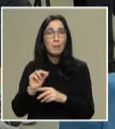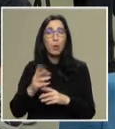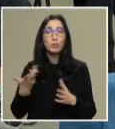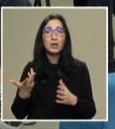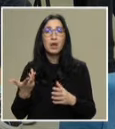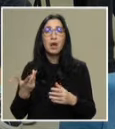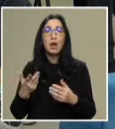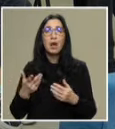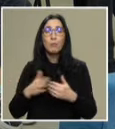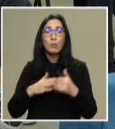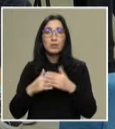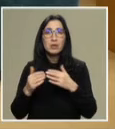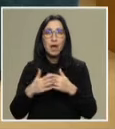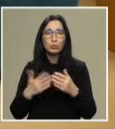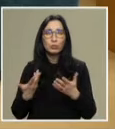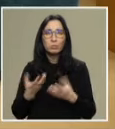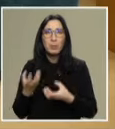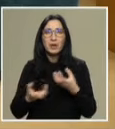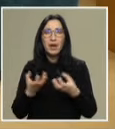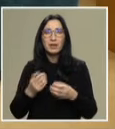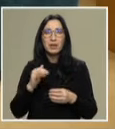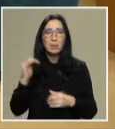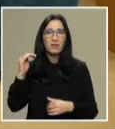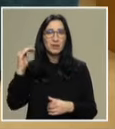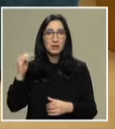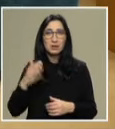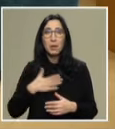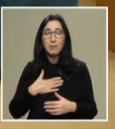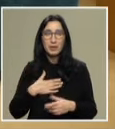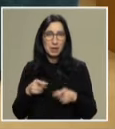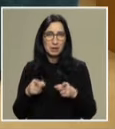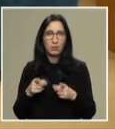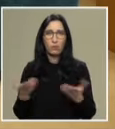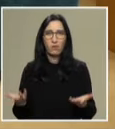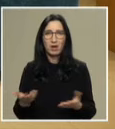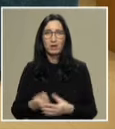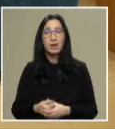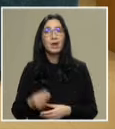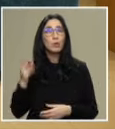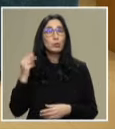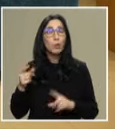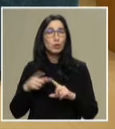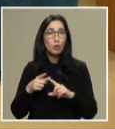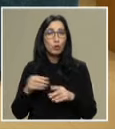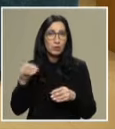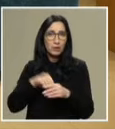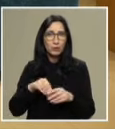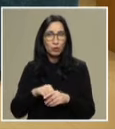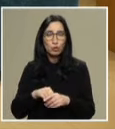професионалното прегаряне при възрастните, при нас е това. Госпожо Тончева, да включим и вас